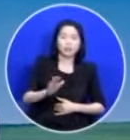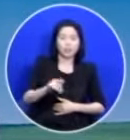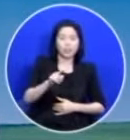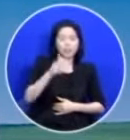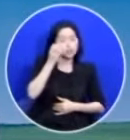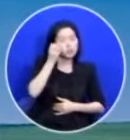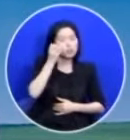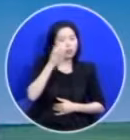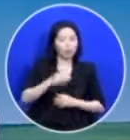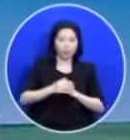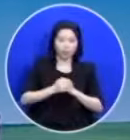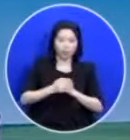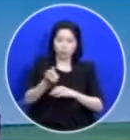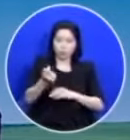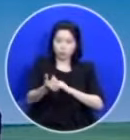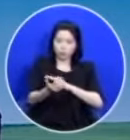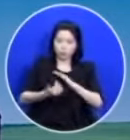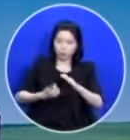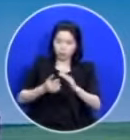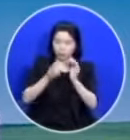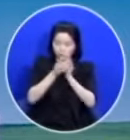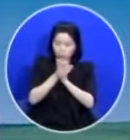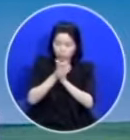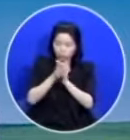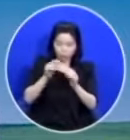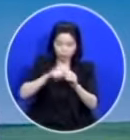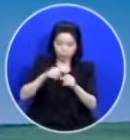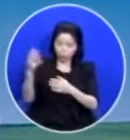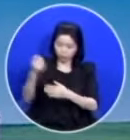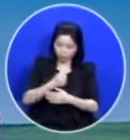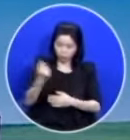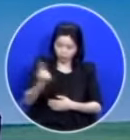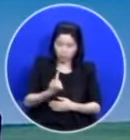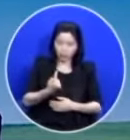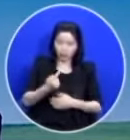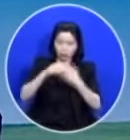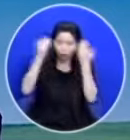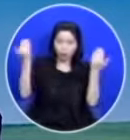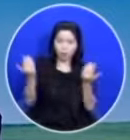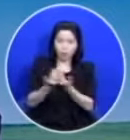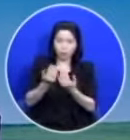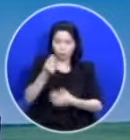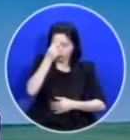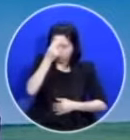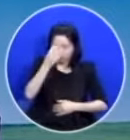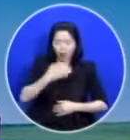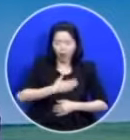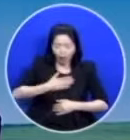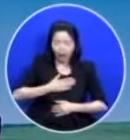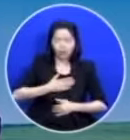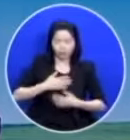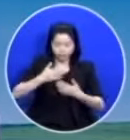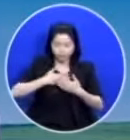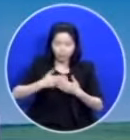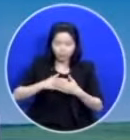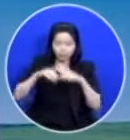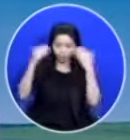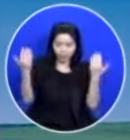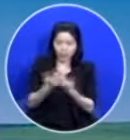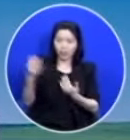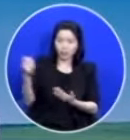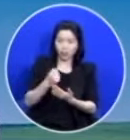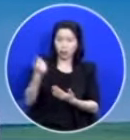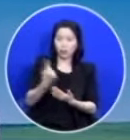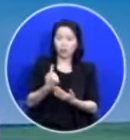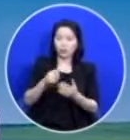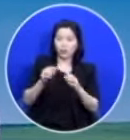신기하죠 조금 전까지 기도 제목 갖고 왔을 때는 세상에 온갖 금심 염려 두려움은 다 갖고온 기도